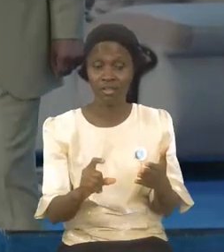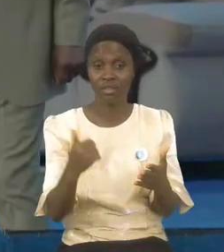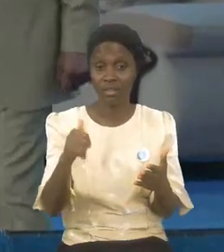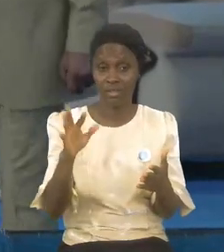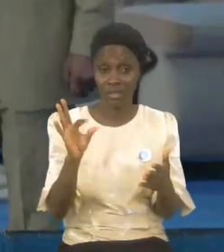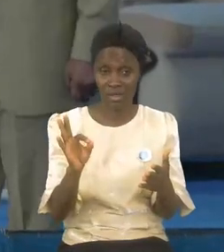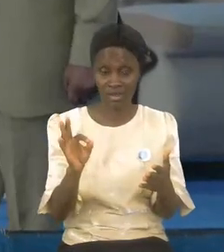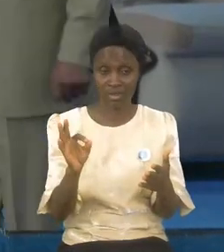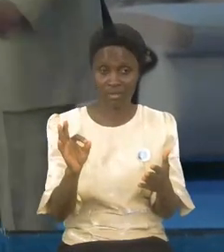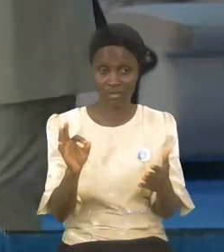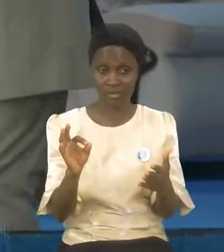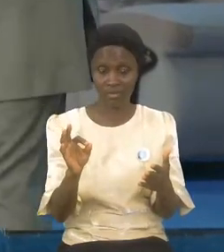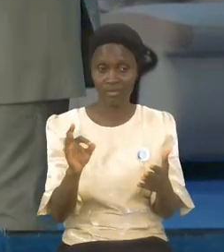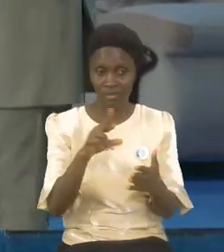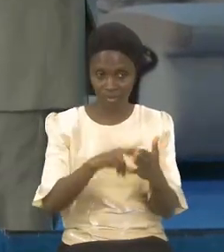Verset